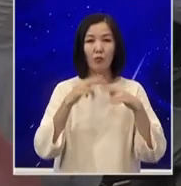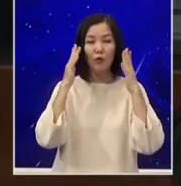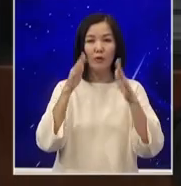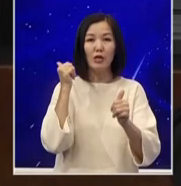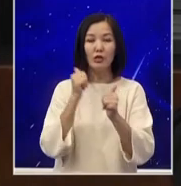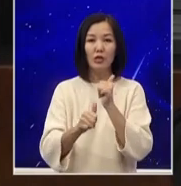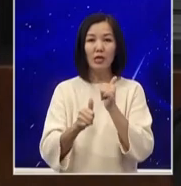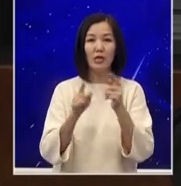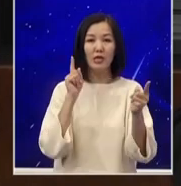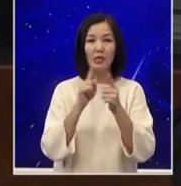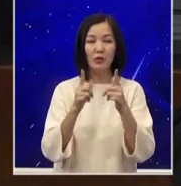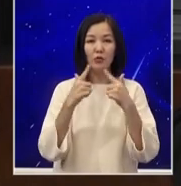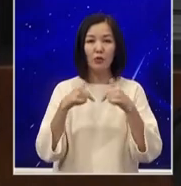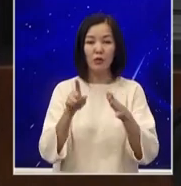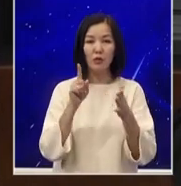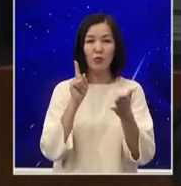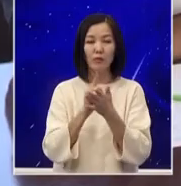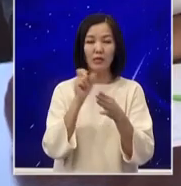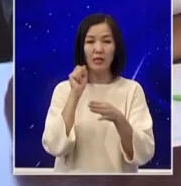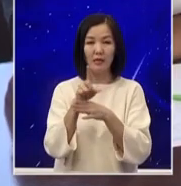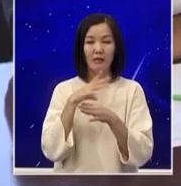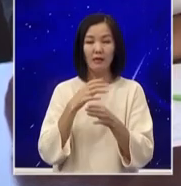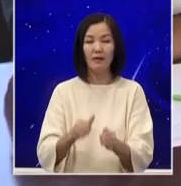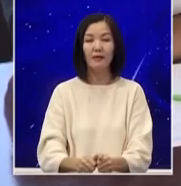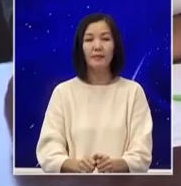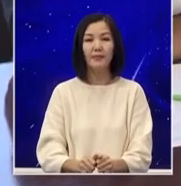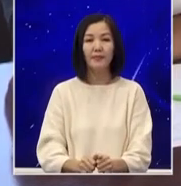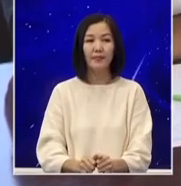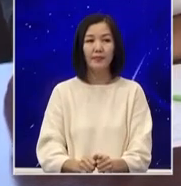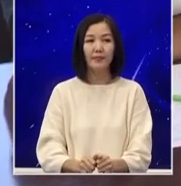бөліп, жиі пайдалы кездесу ұйымдастыру міндеттелді.